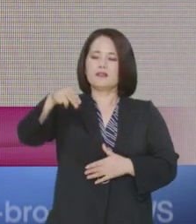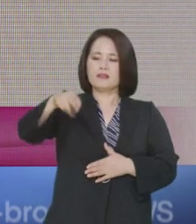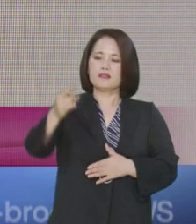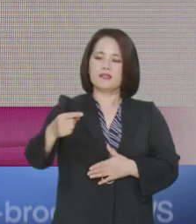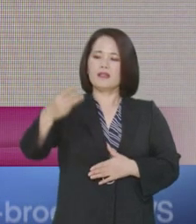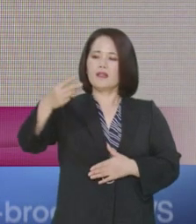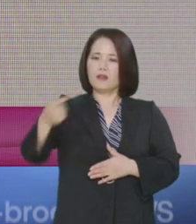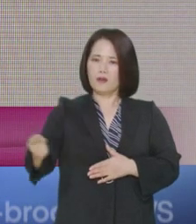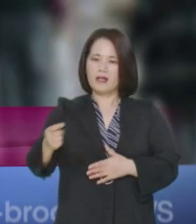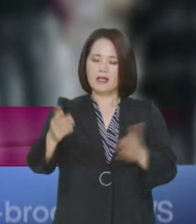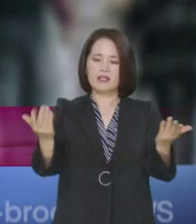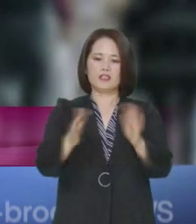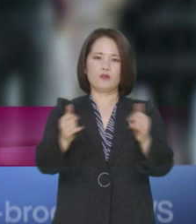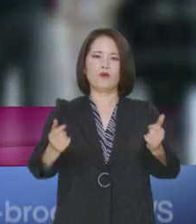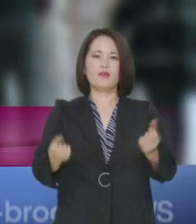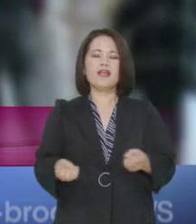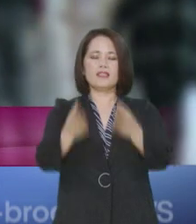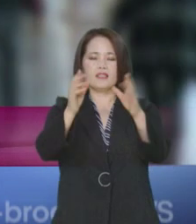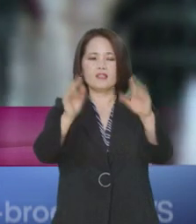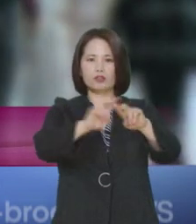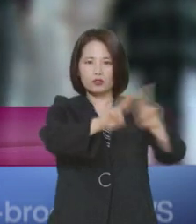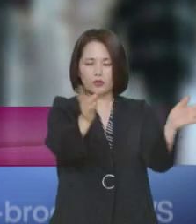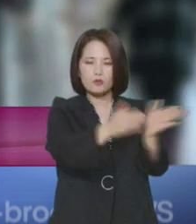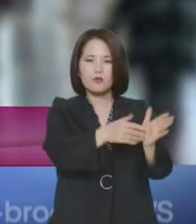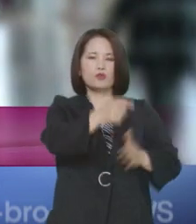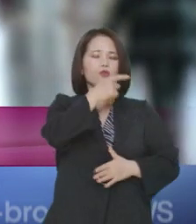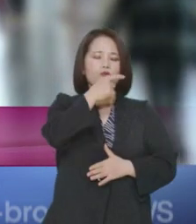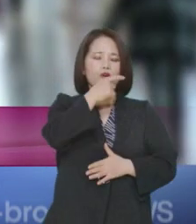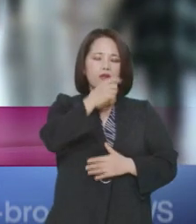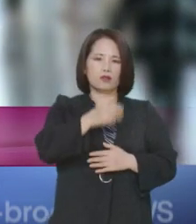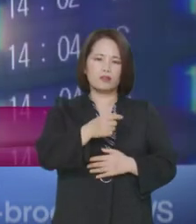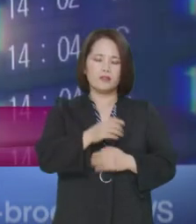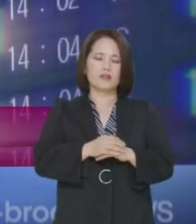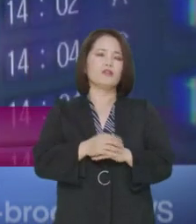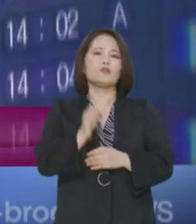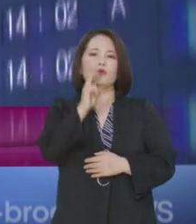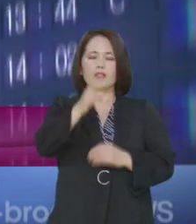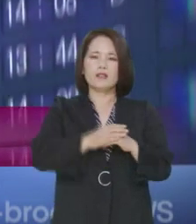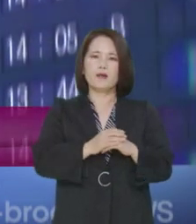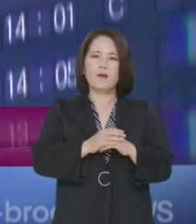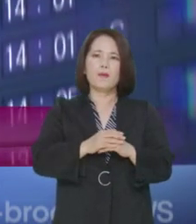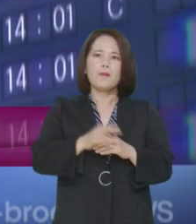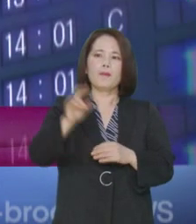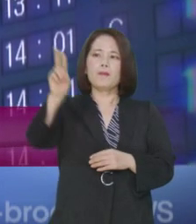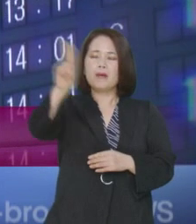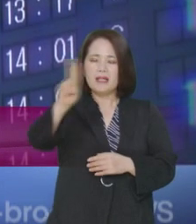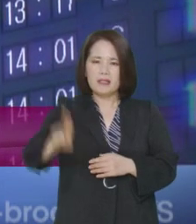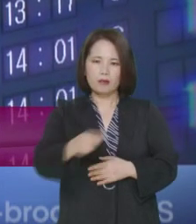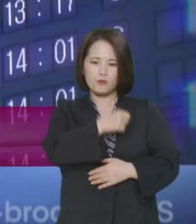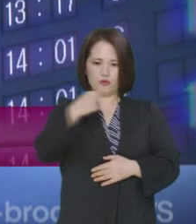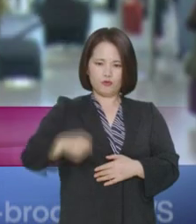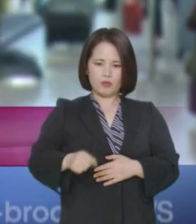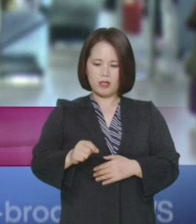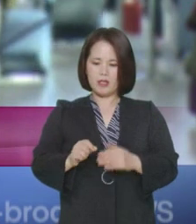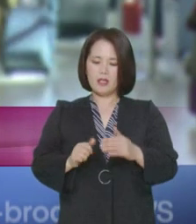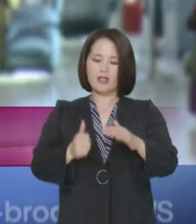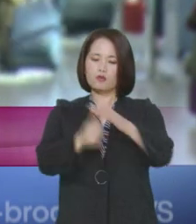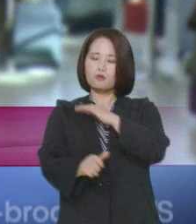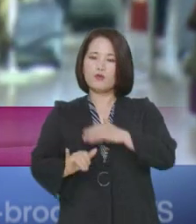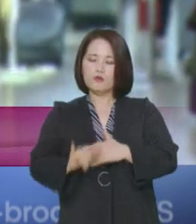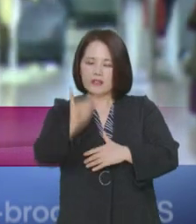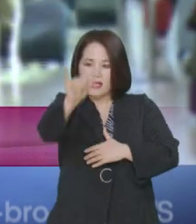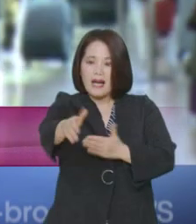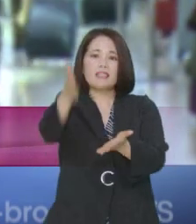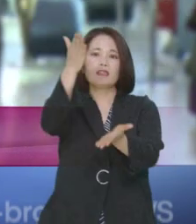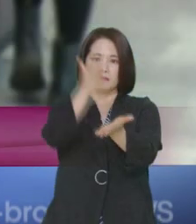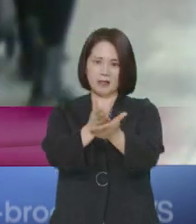그랬고요 수원 씨와 용의 쉬는 베트남 중국 재방 과 같은 발병 국가 출정 을 금 지켰습니다 어